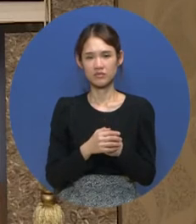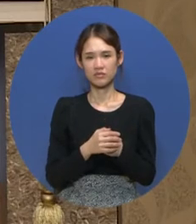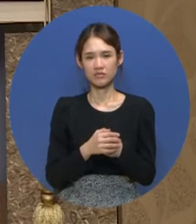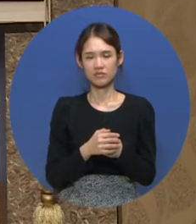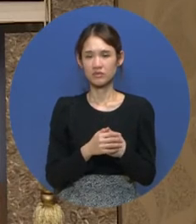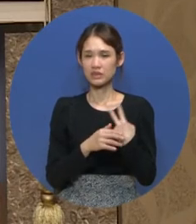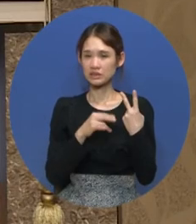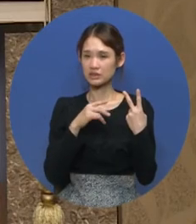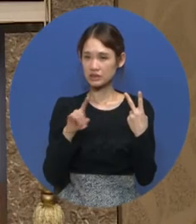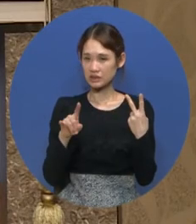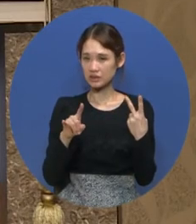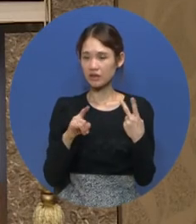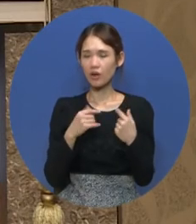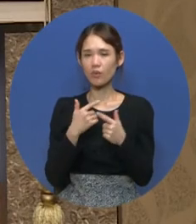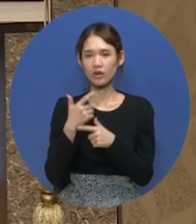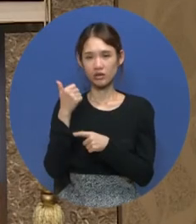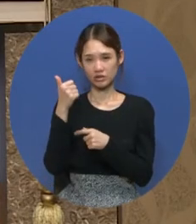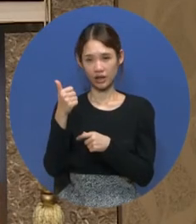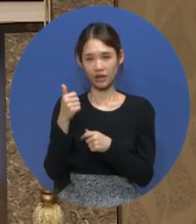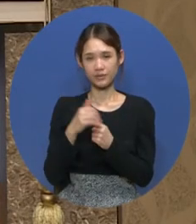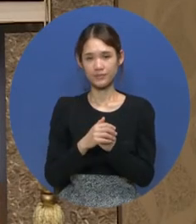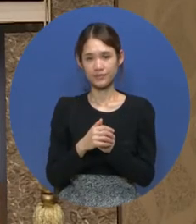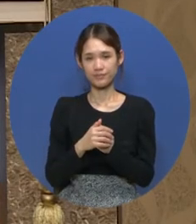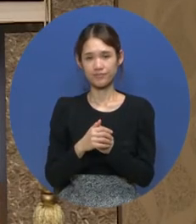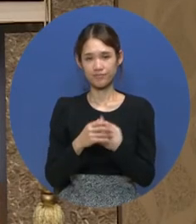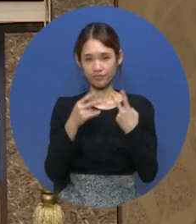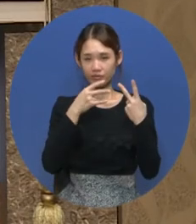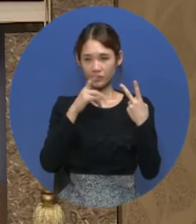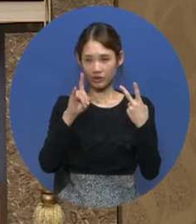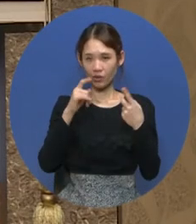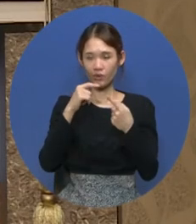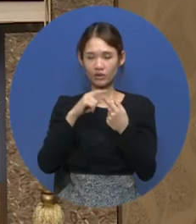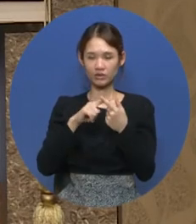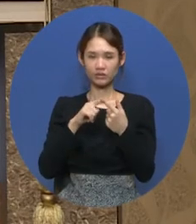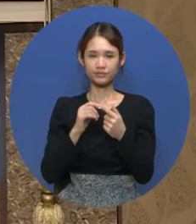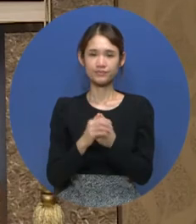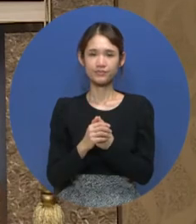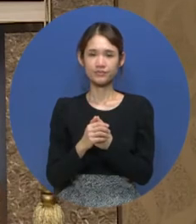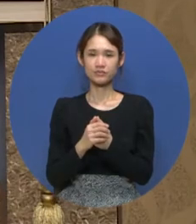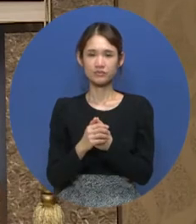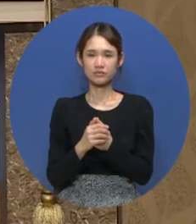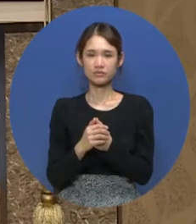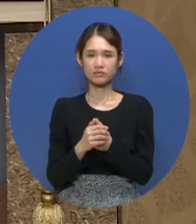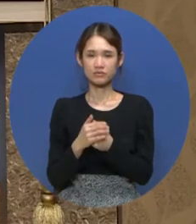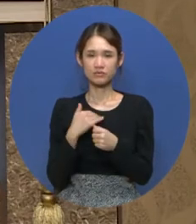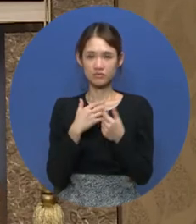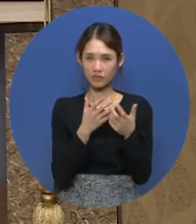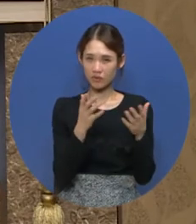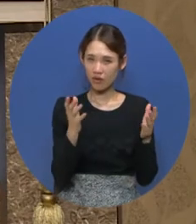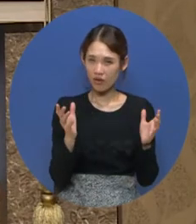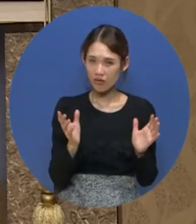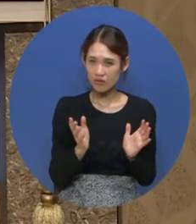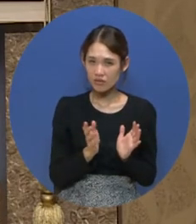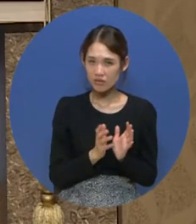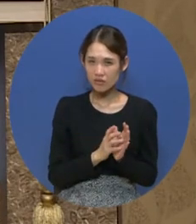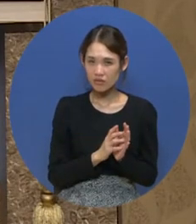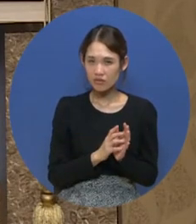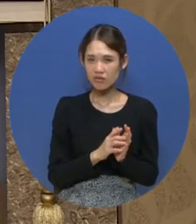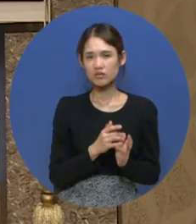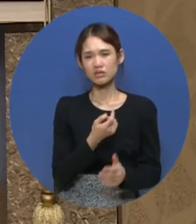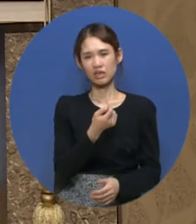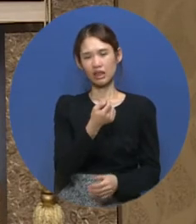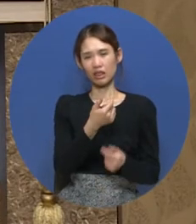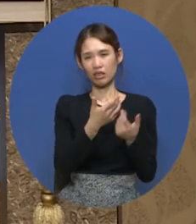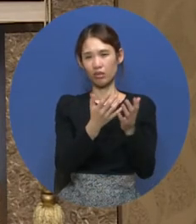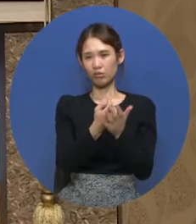것은 으 2대 회장님이 계세요 1회 전 님도 계신데 무처리 단체가 아까 너무 작은 수